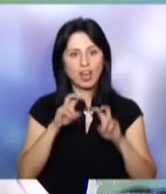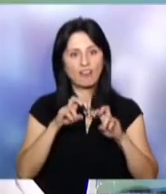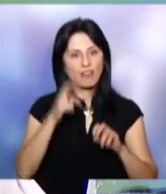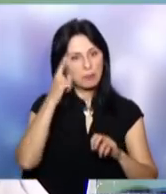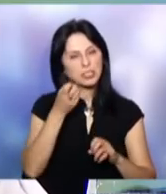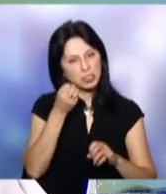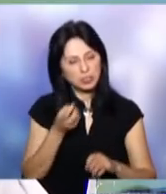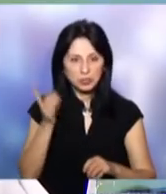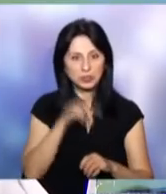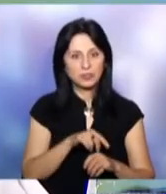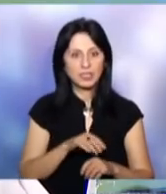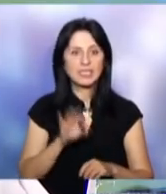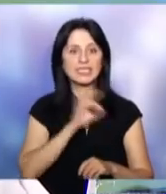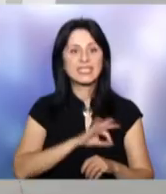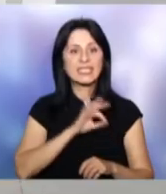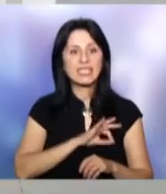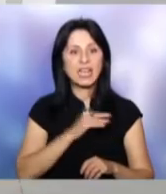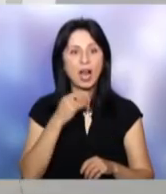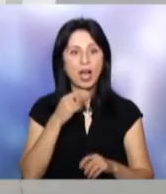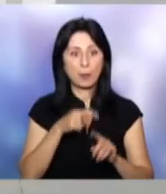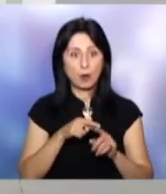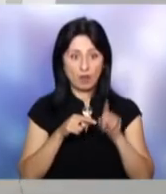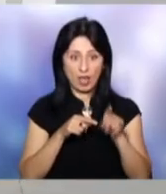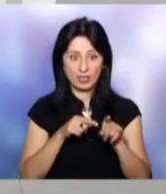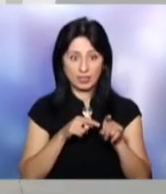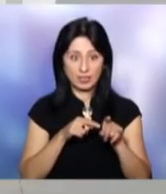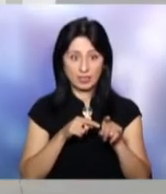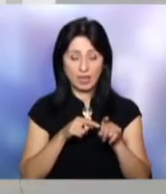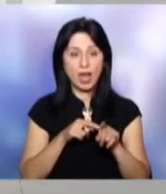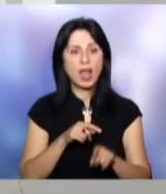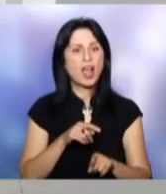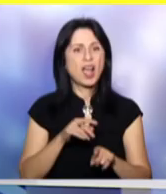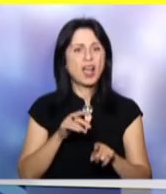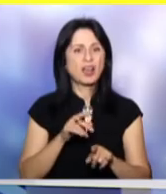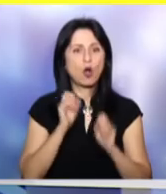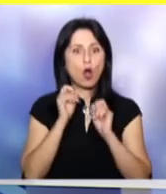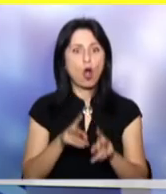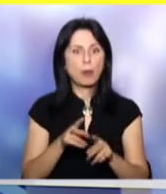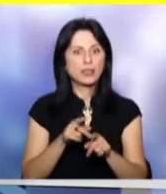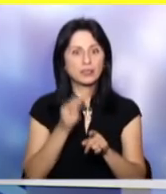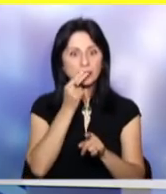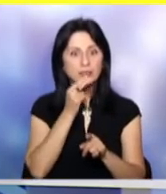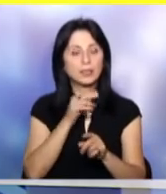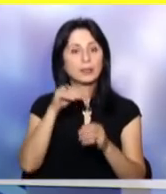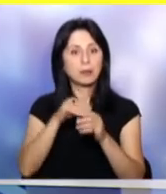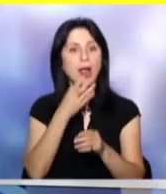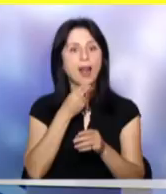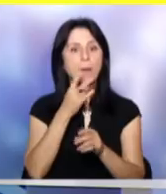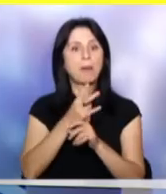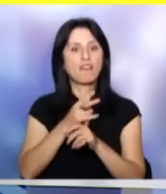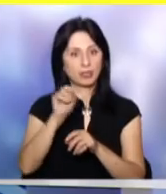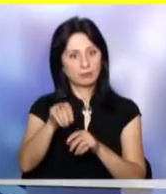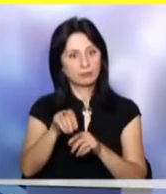მოიფიქრეს, მათ სასარგებლო პროდუქტი შეფუთეს აი ასე და სრულიად უსარგებლო, ხშირ შემთხვევაში მავნე